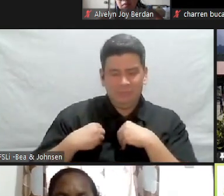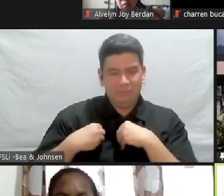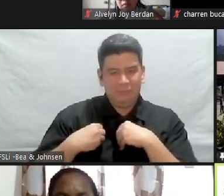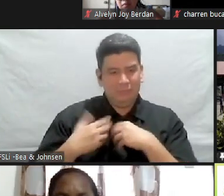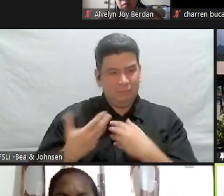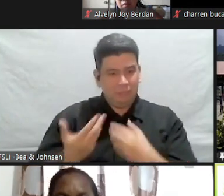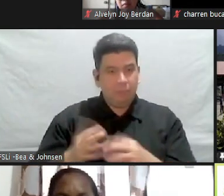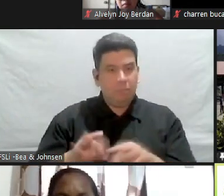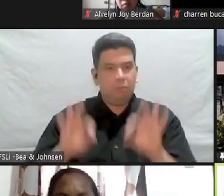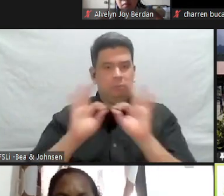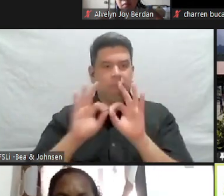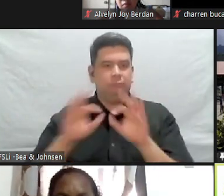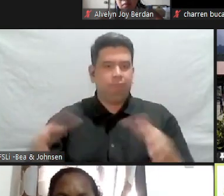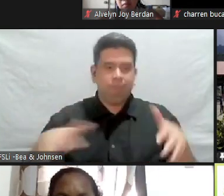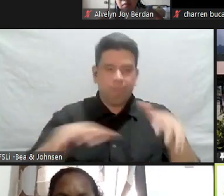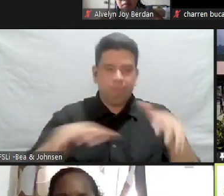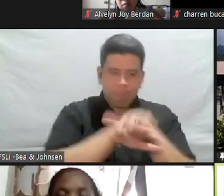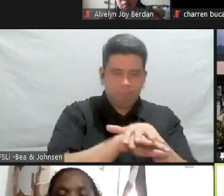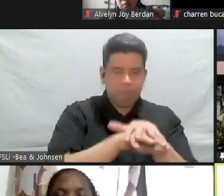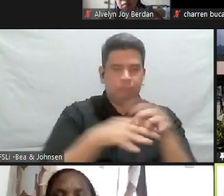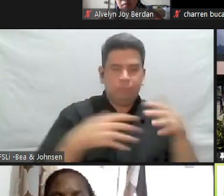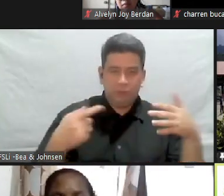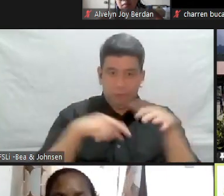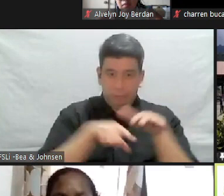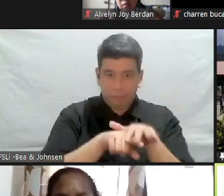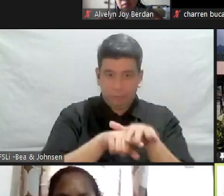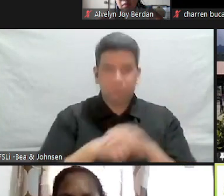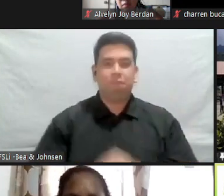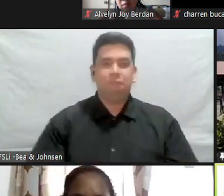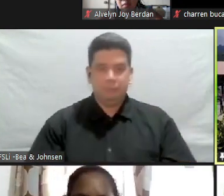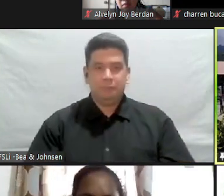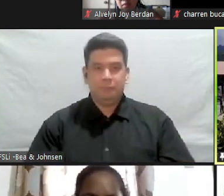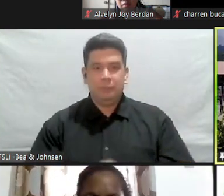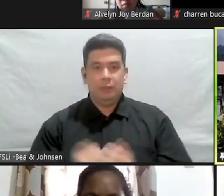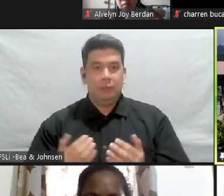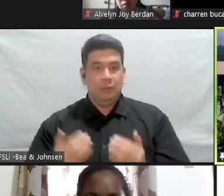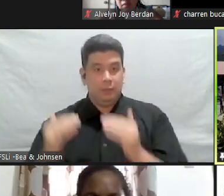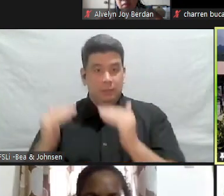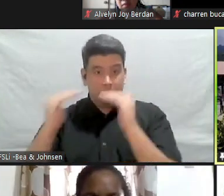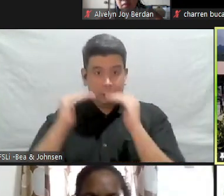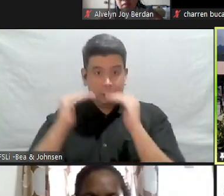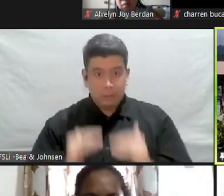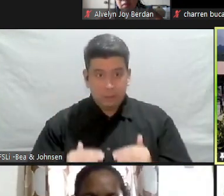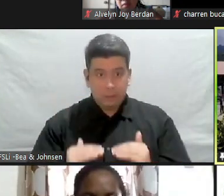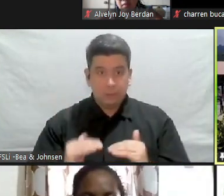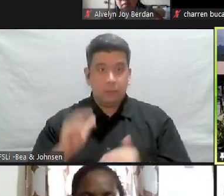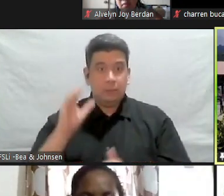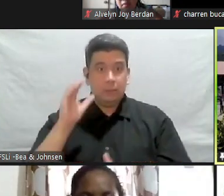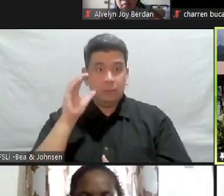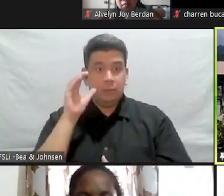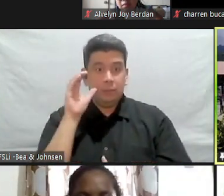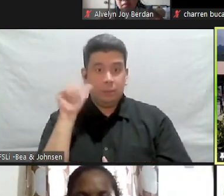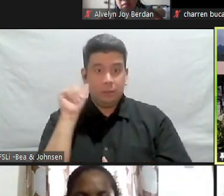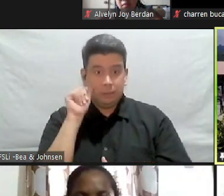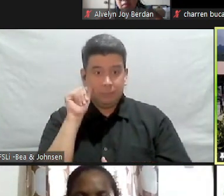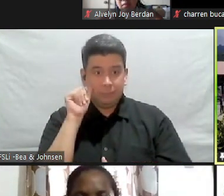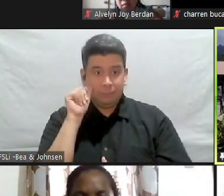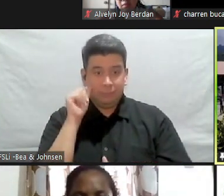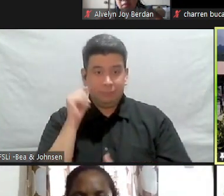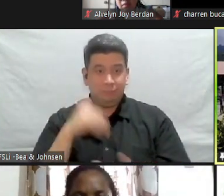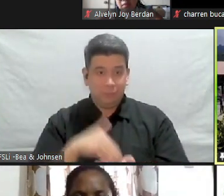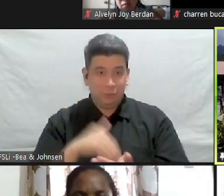talagang esensya ng pagiging inklusibo. Ma'am Ched? Yeah, ang masasabi ko siguro, ituloy natin